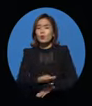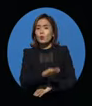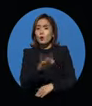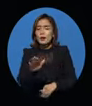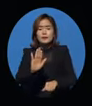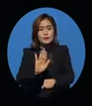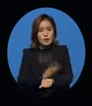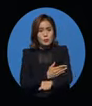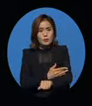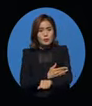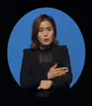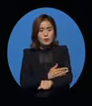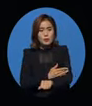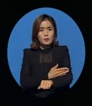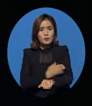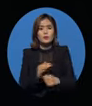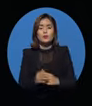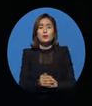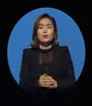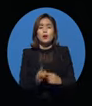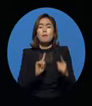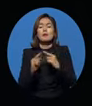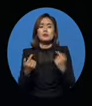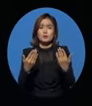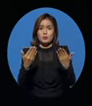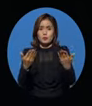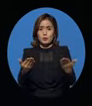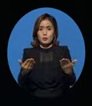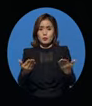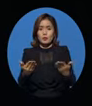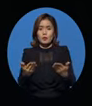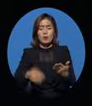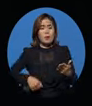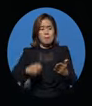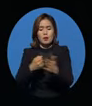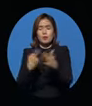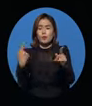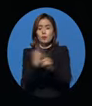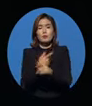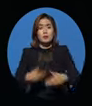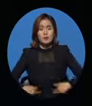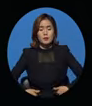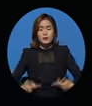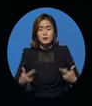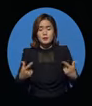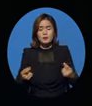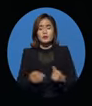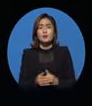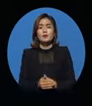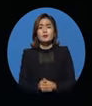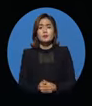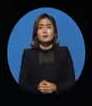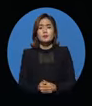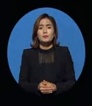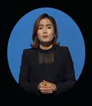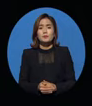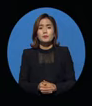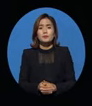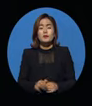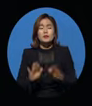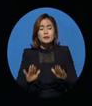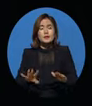잘못된 점을 말씀드리고 저는 과감하게 고쳐야 된다고 봅니다 그런 면에서 생애에